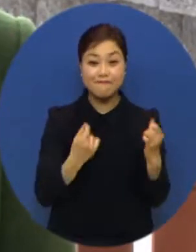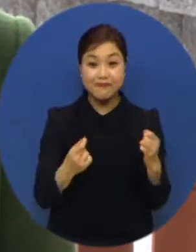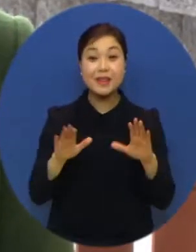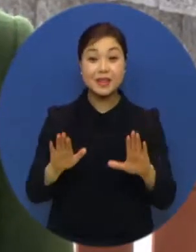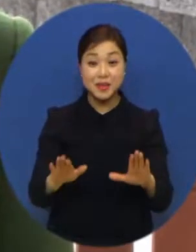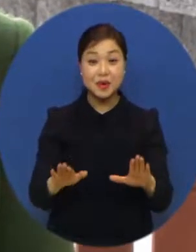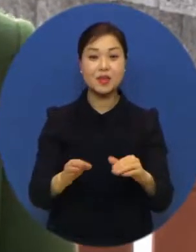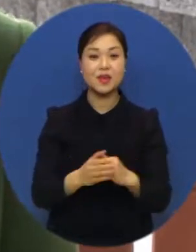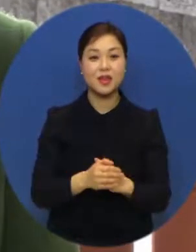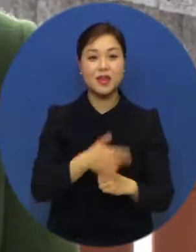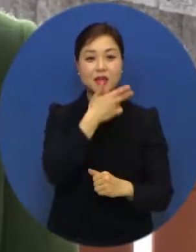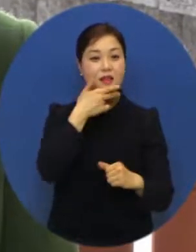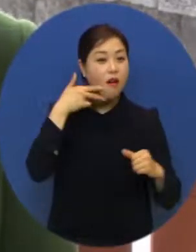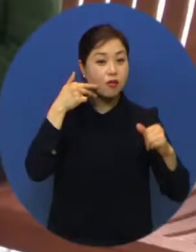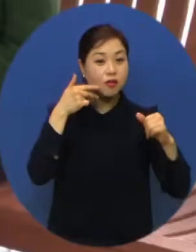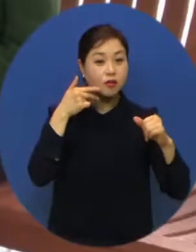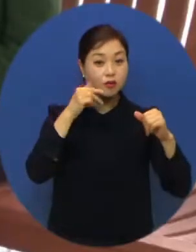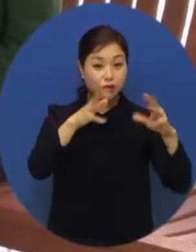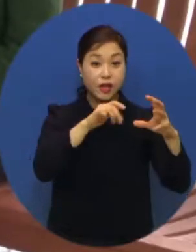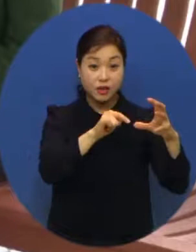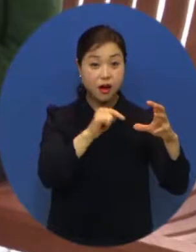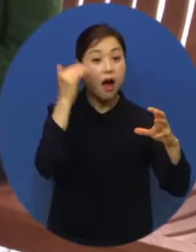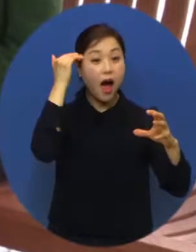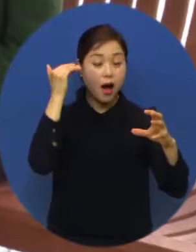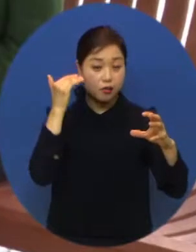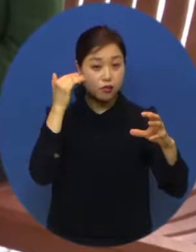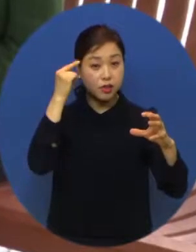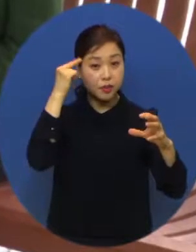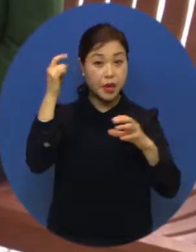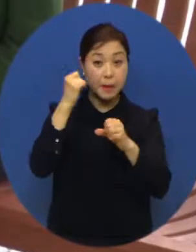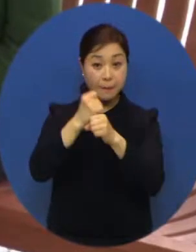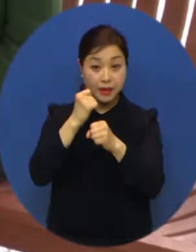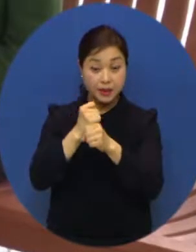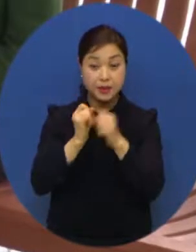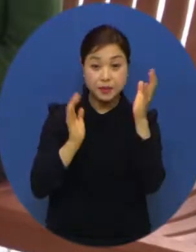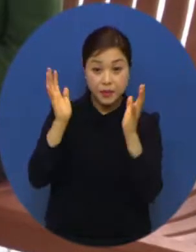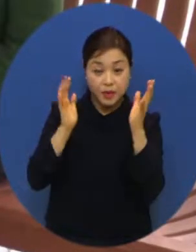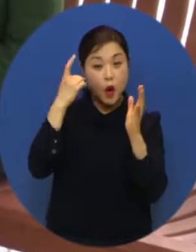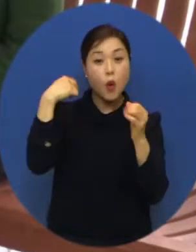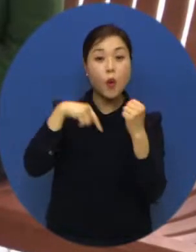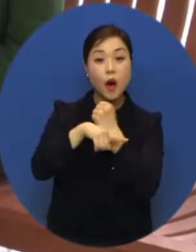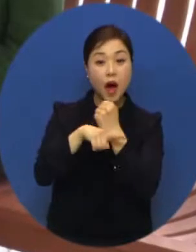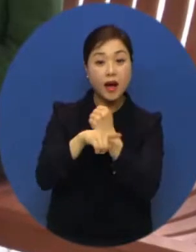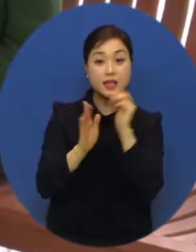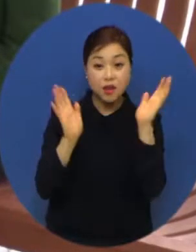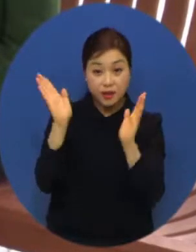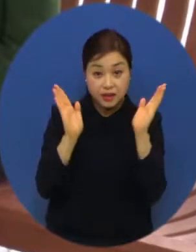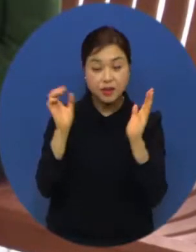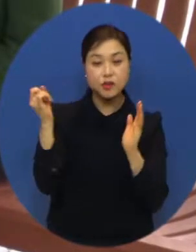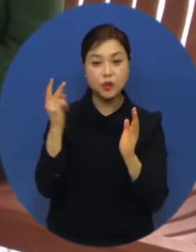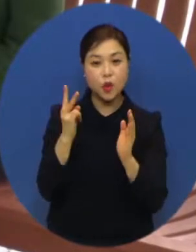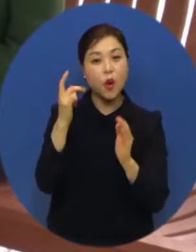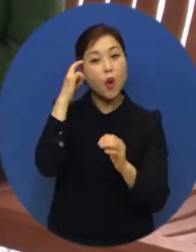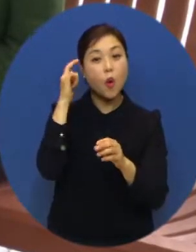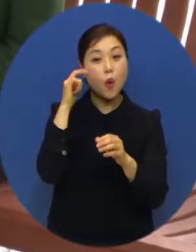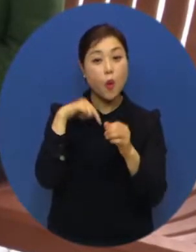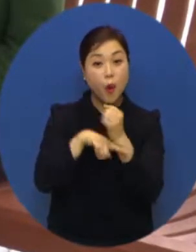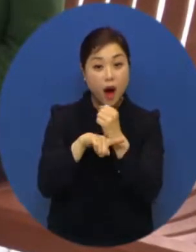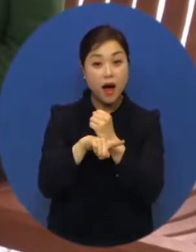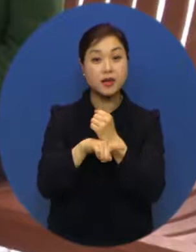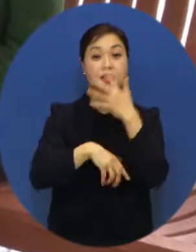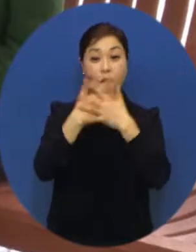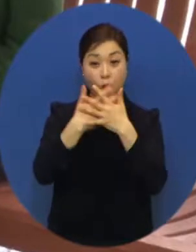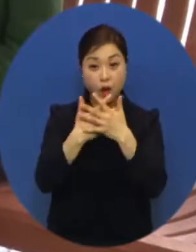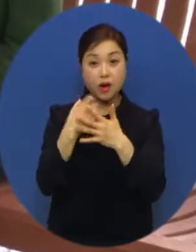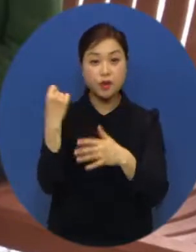그 한국 그 장작품으로서의 과학 연극 네. 그리고 또 과학 영화 그리고